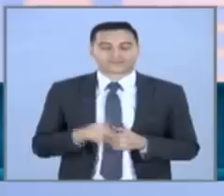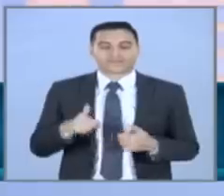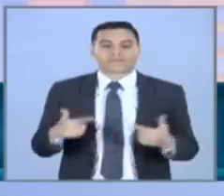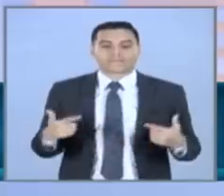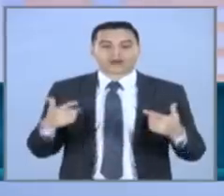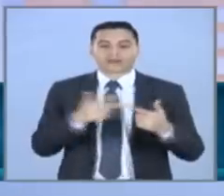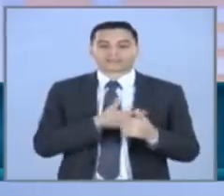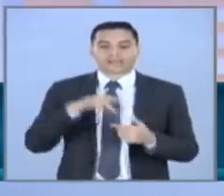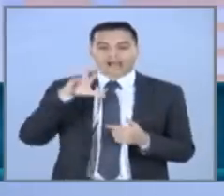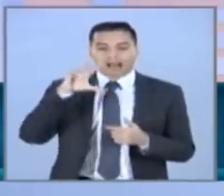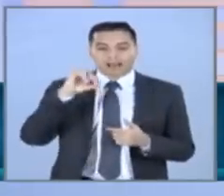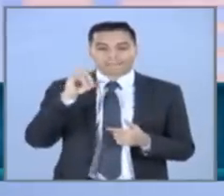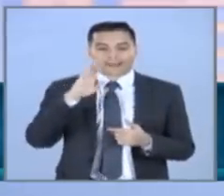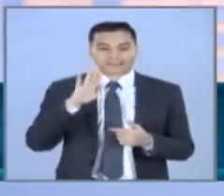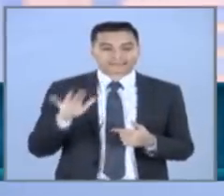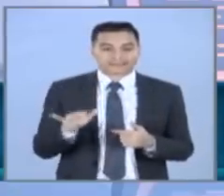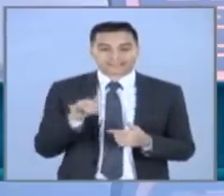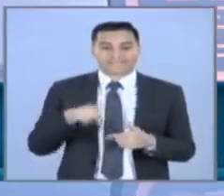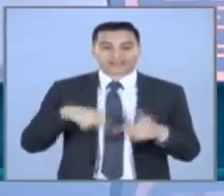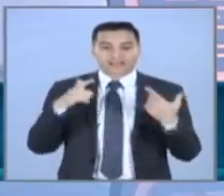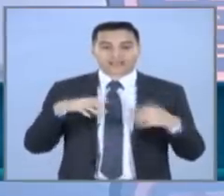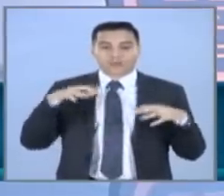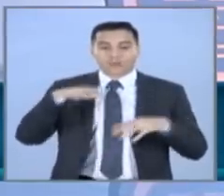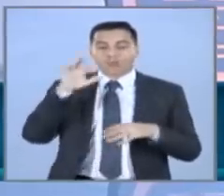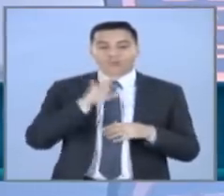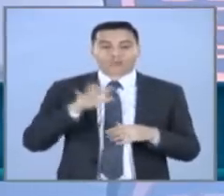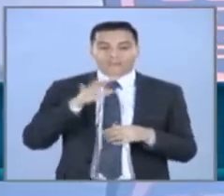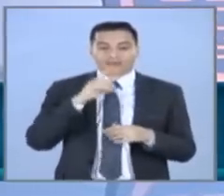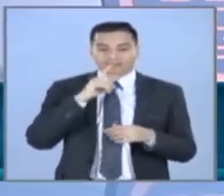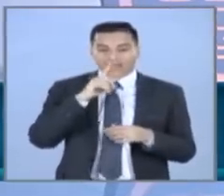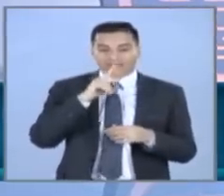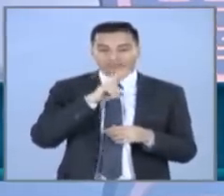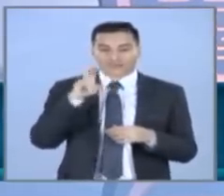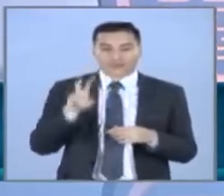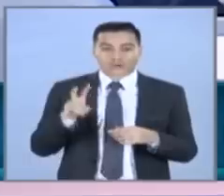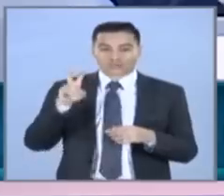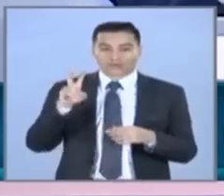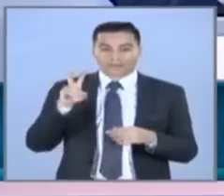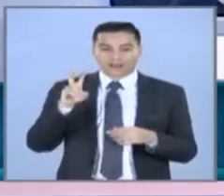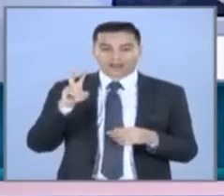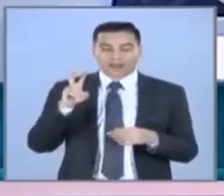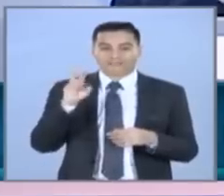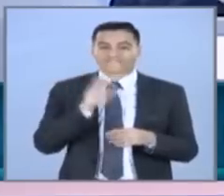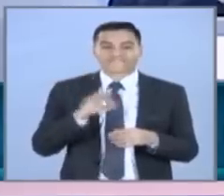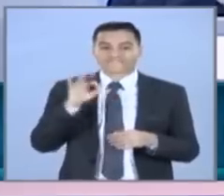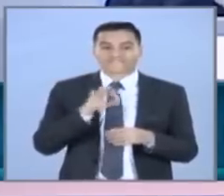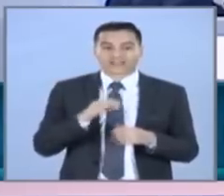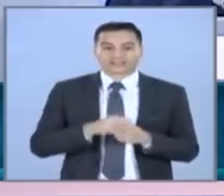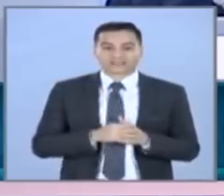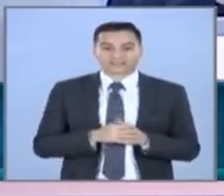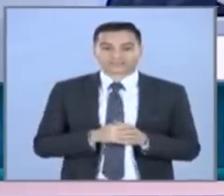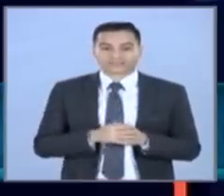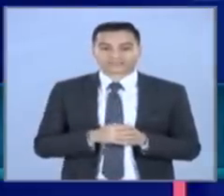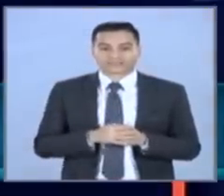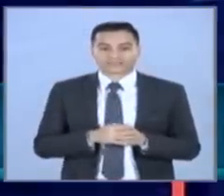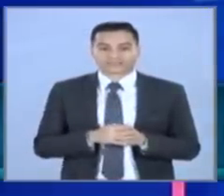وقعت معركة المنسا بإحدى الدول الأوروبية عام 1707، فما هي؟